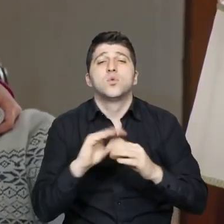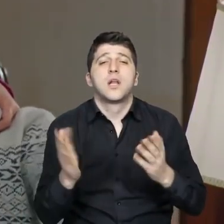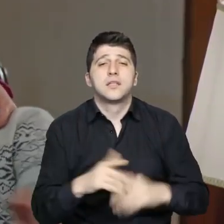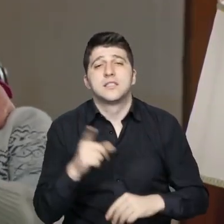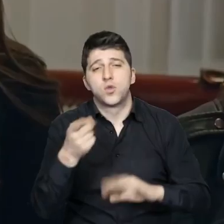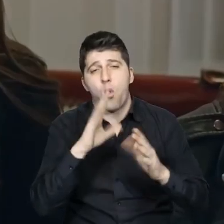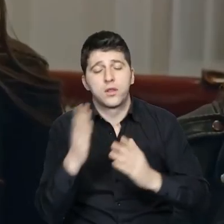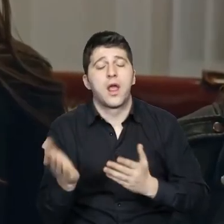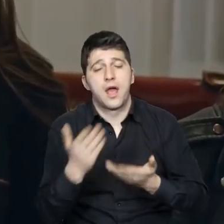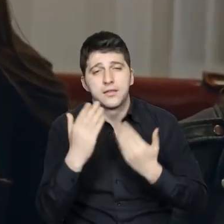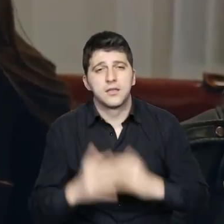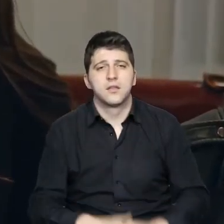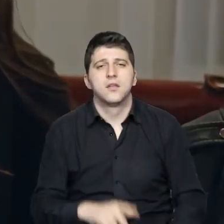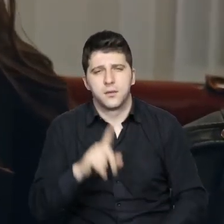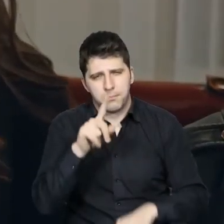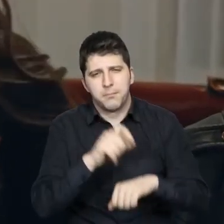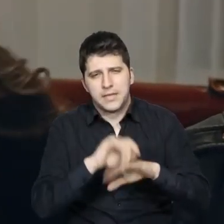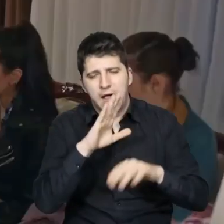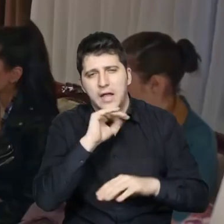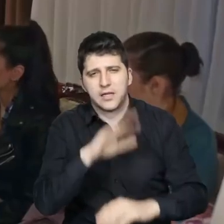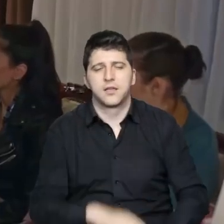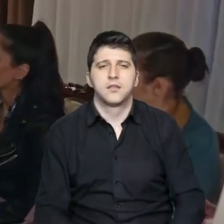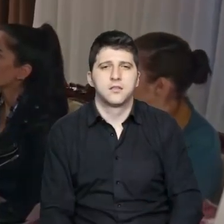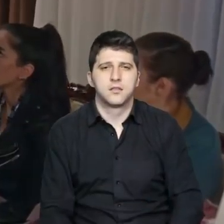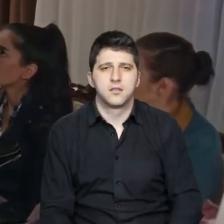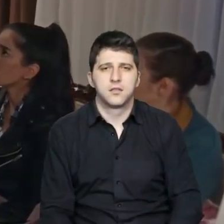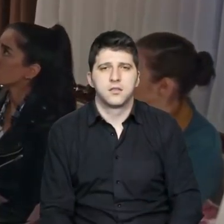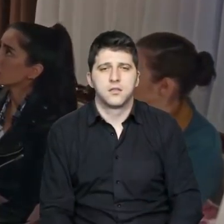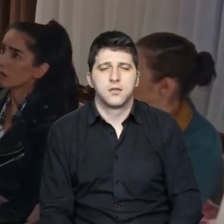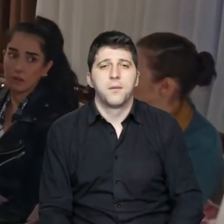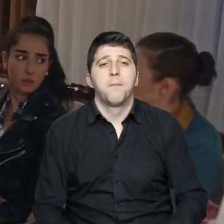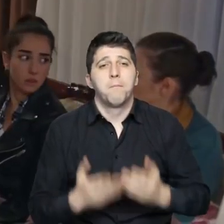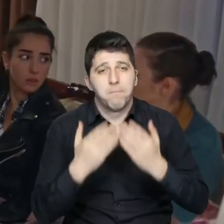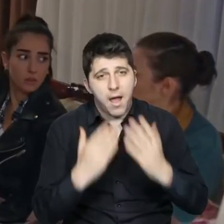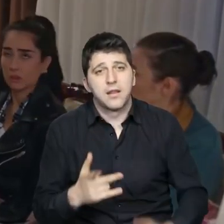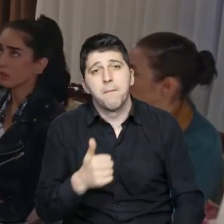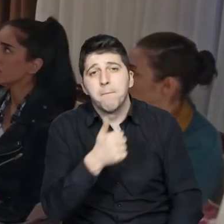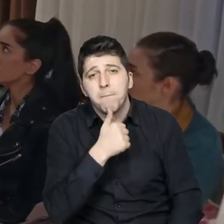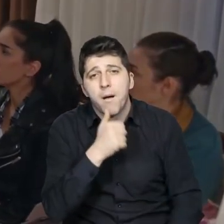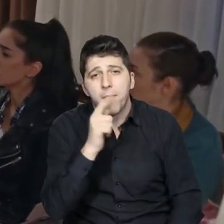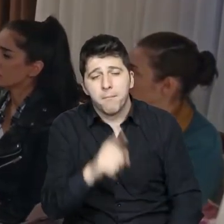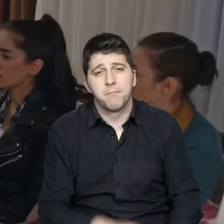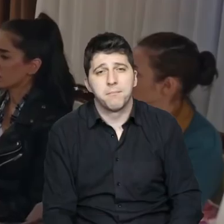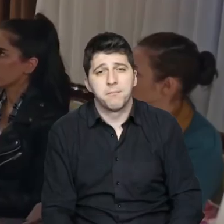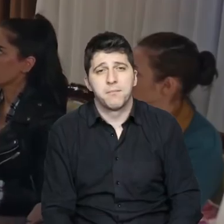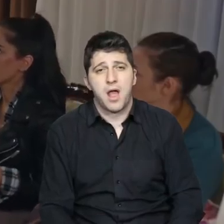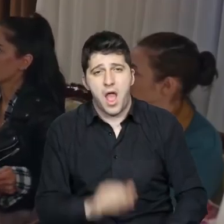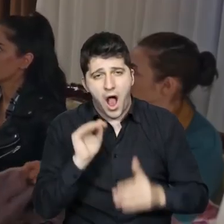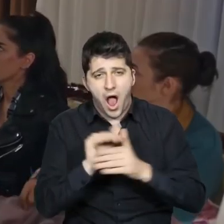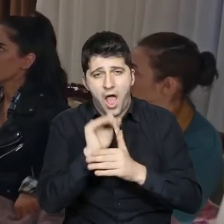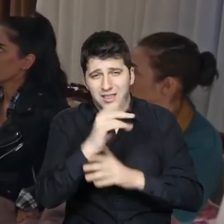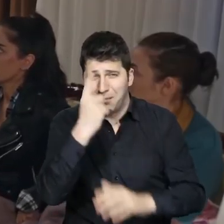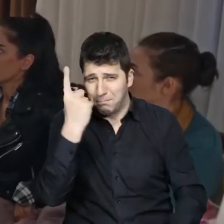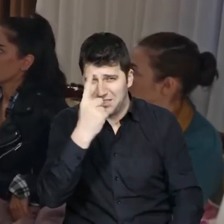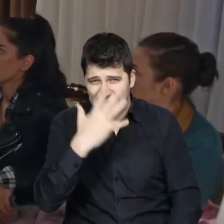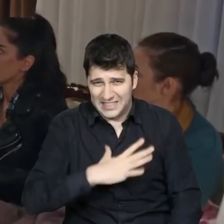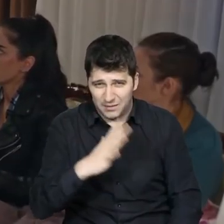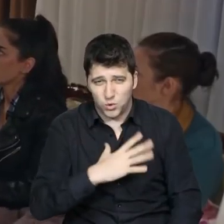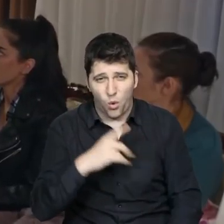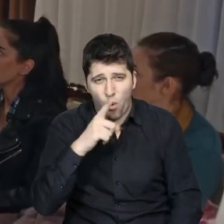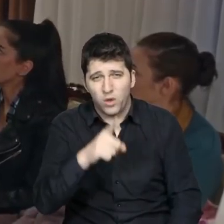siz de odalarınız hadi. Bir dakika dedi, kalktı. Madem babam hayatta bir tek bir şey istemiş, onu